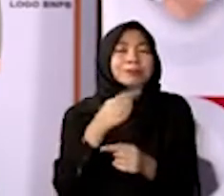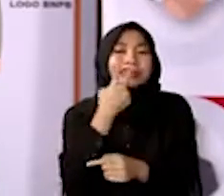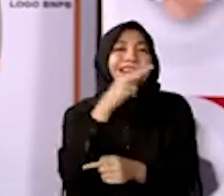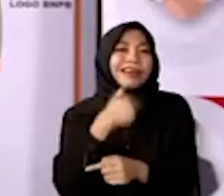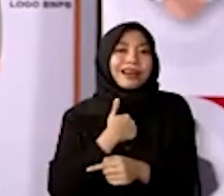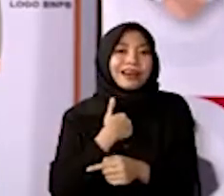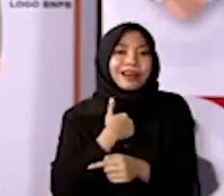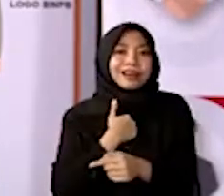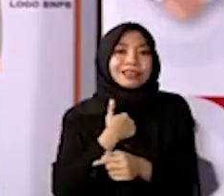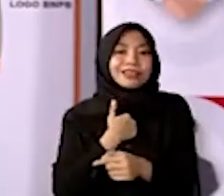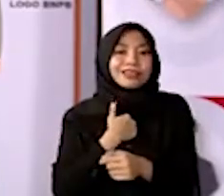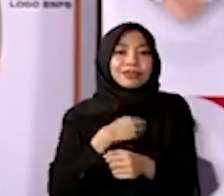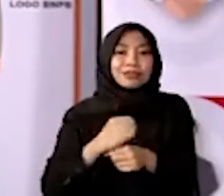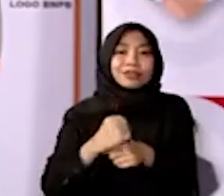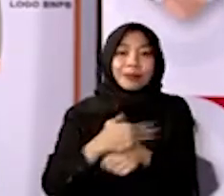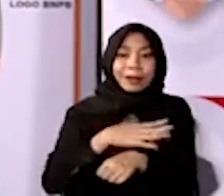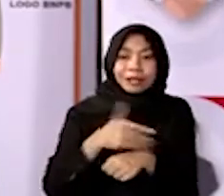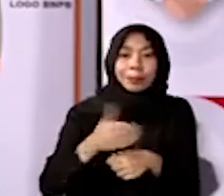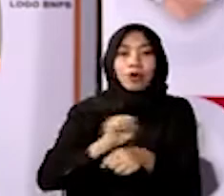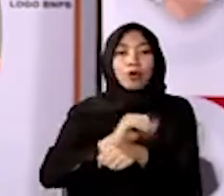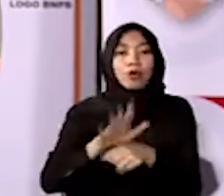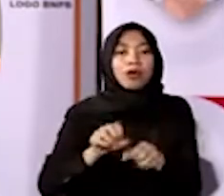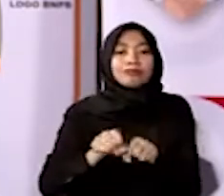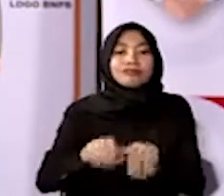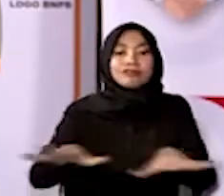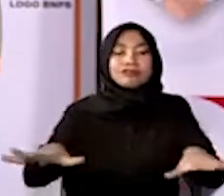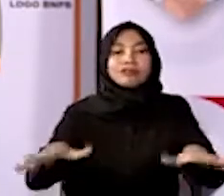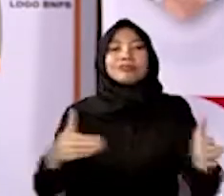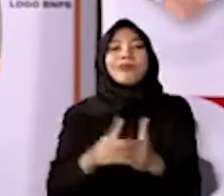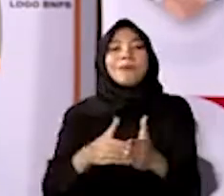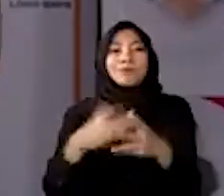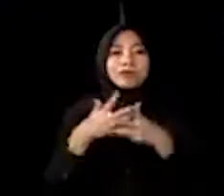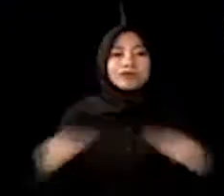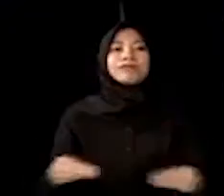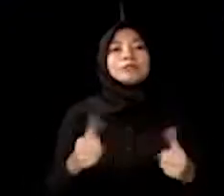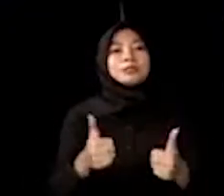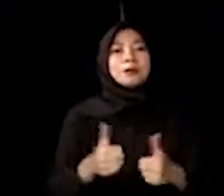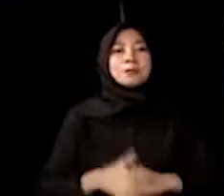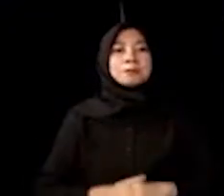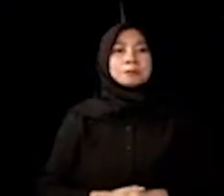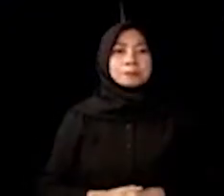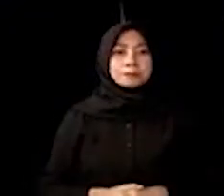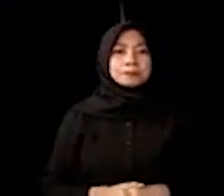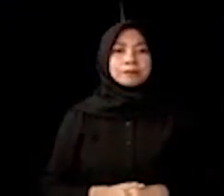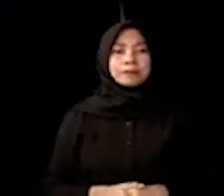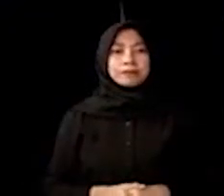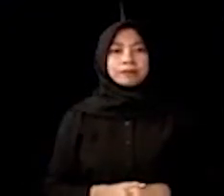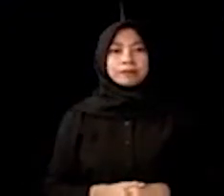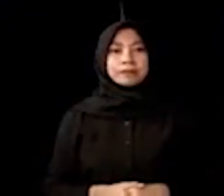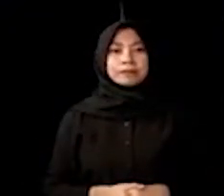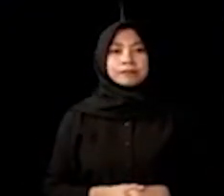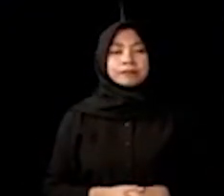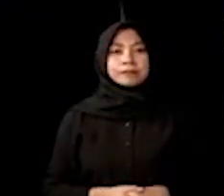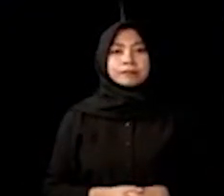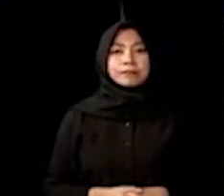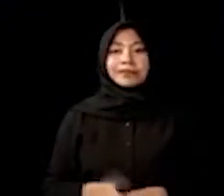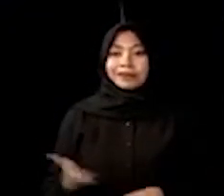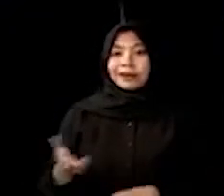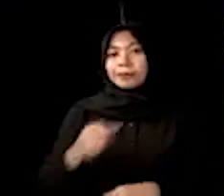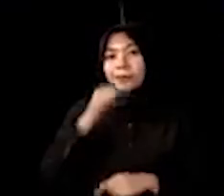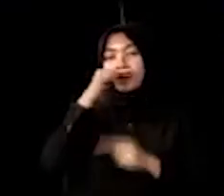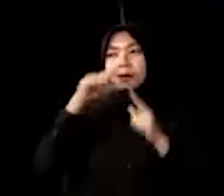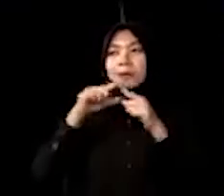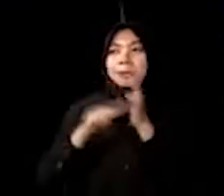bahwa mata rantai daripada penyebaran covid-19 ini bisa kita putus Baik terima kasih Pak Andika eh banyak sekali anggota